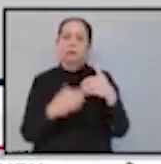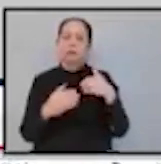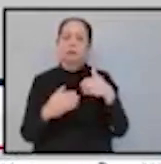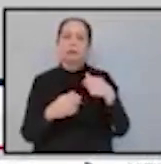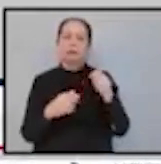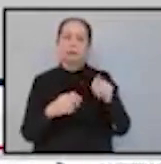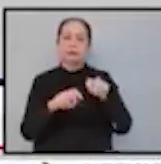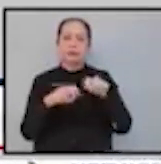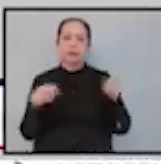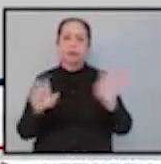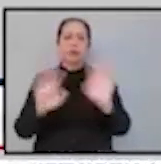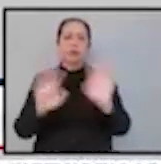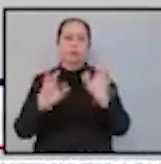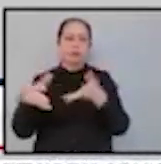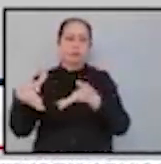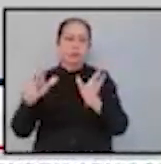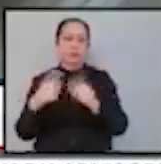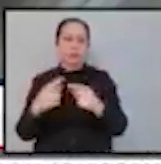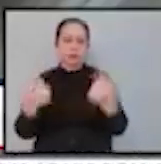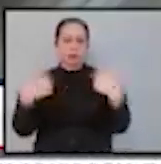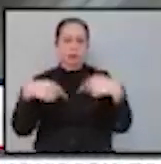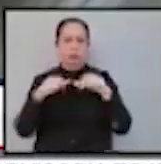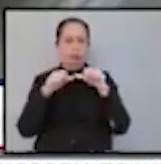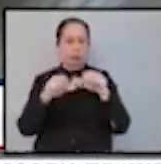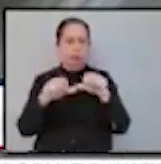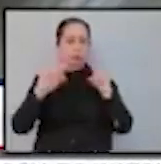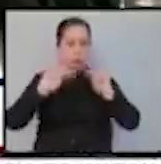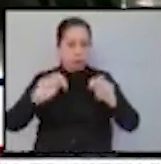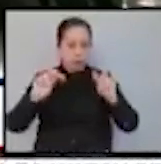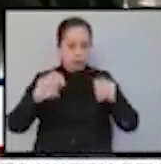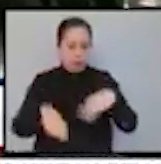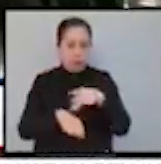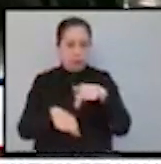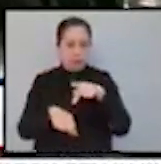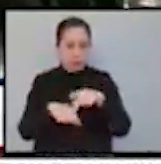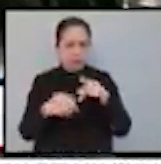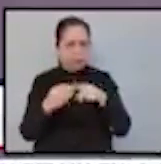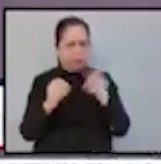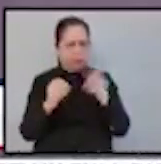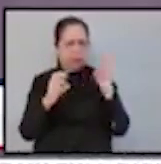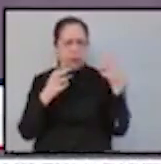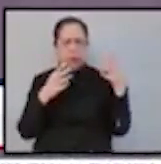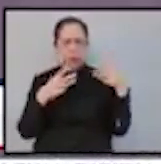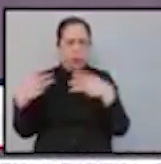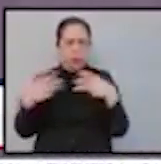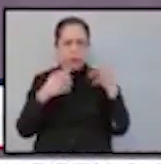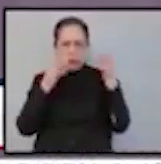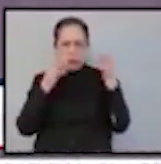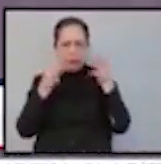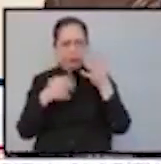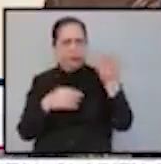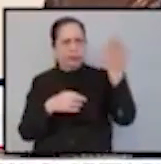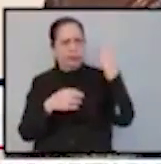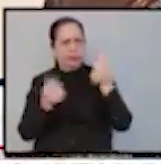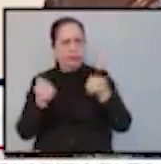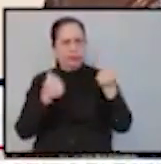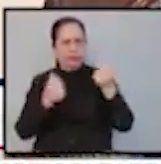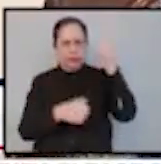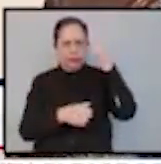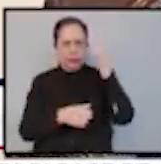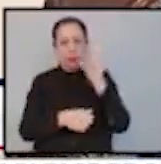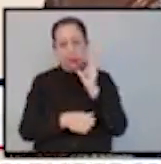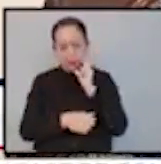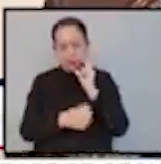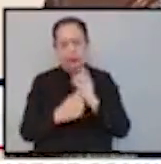nang payagan ang pagpapatuloy ng investigasyon sa Pilipinas ukol sa war on drugs ng nagdaang administrasyon. Muling iginiit